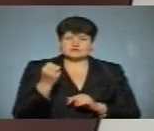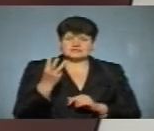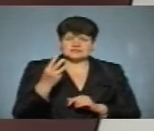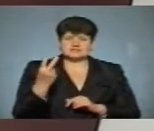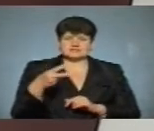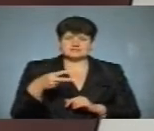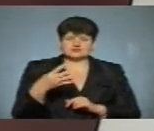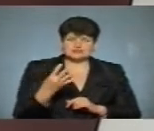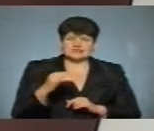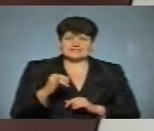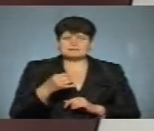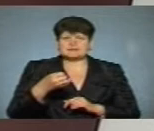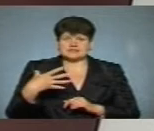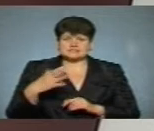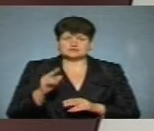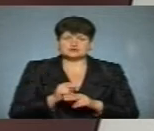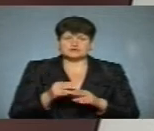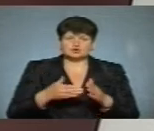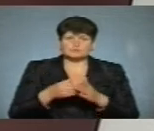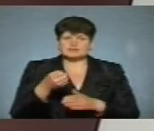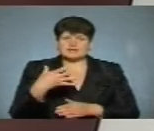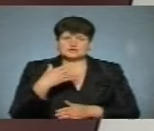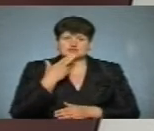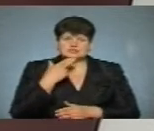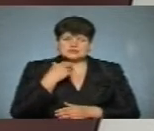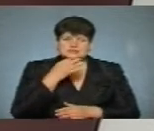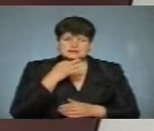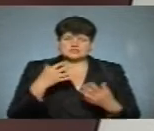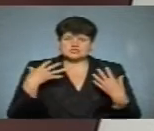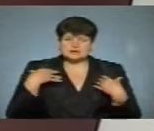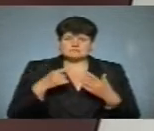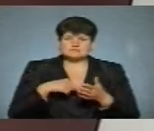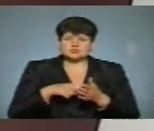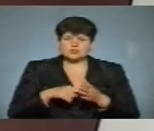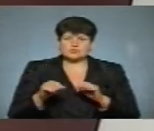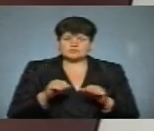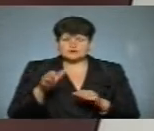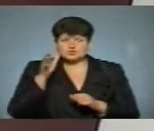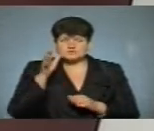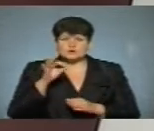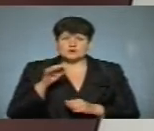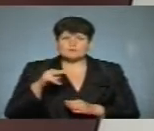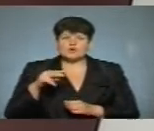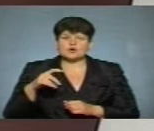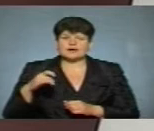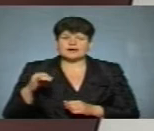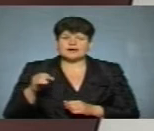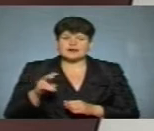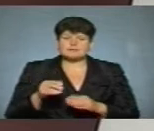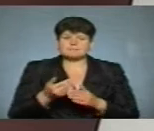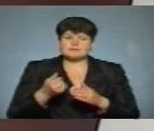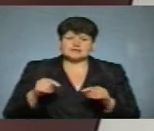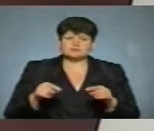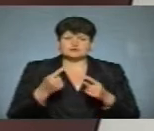24 і 15, ремонтуватимуть до 15 червня. Розповіла начальниця міського відділу освіти Ольга Похиляк. За її словами, перед поновленням